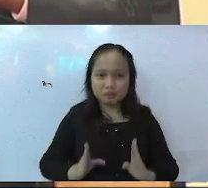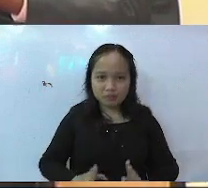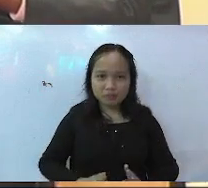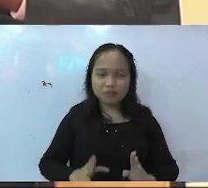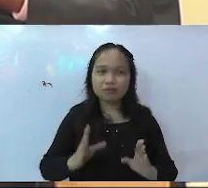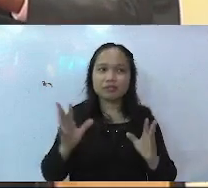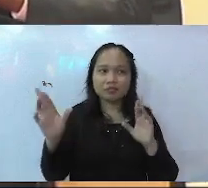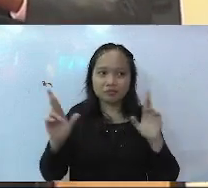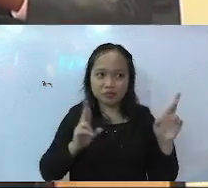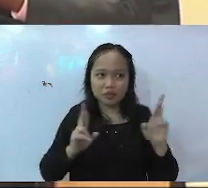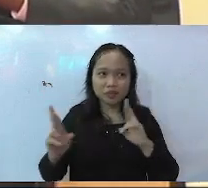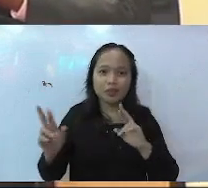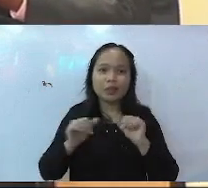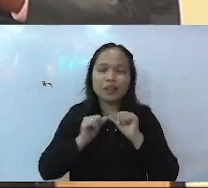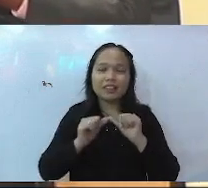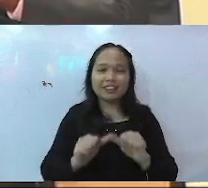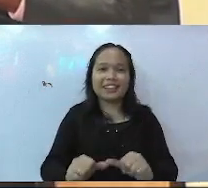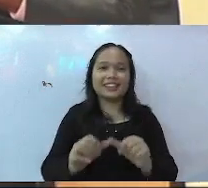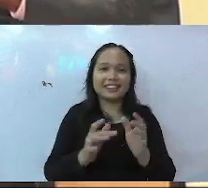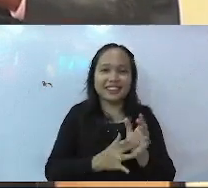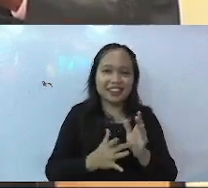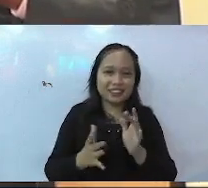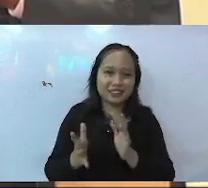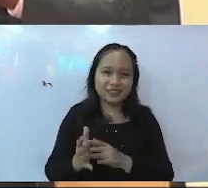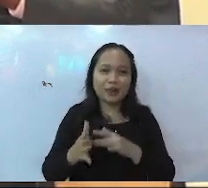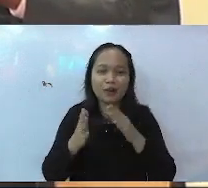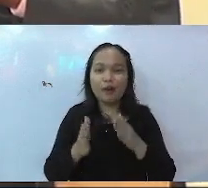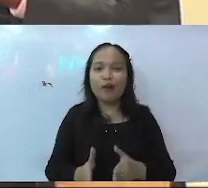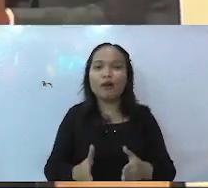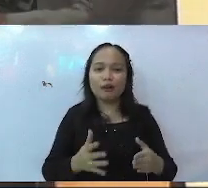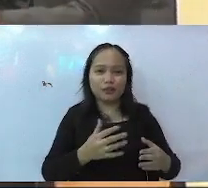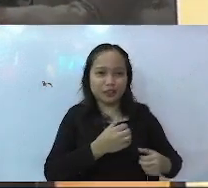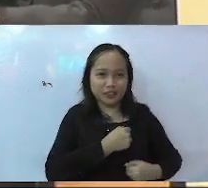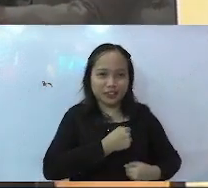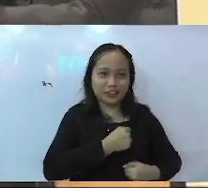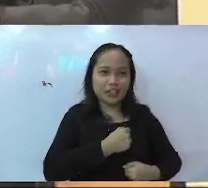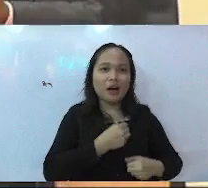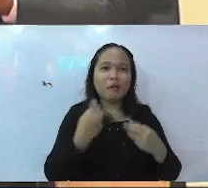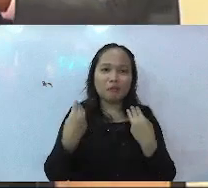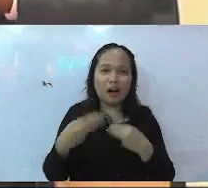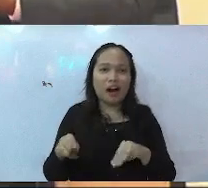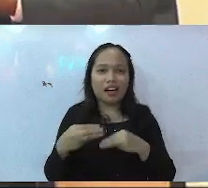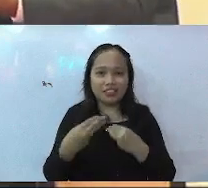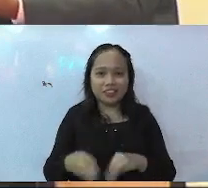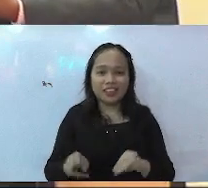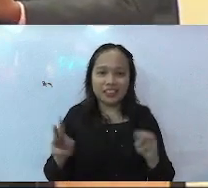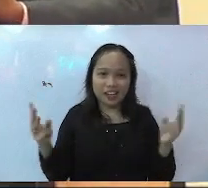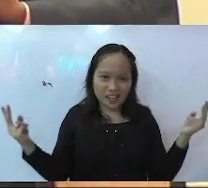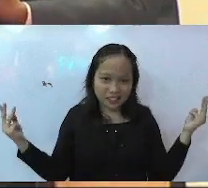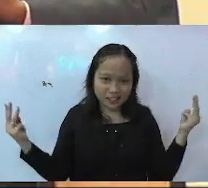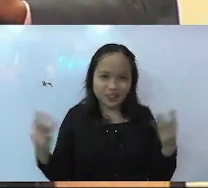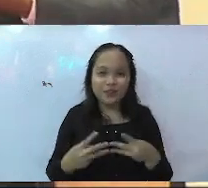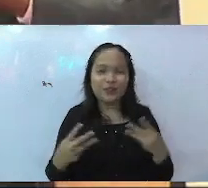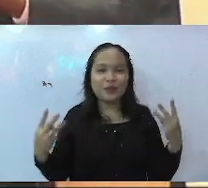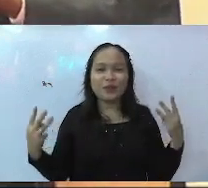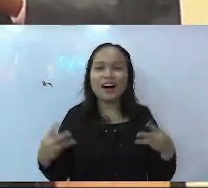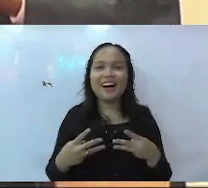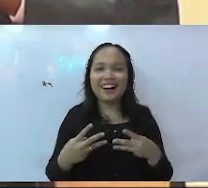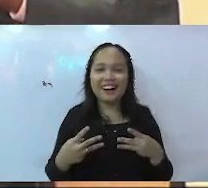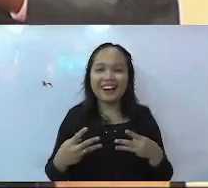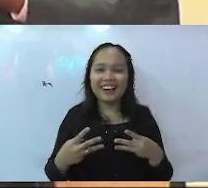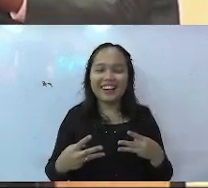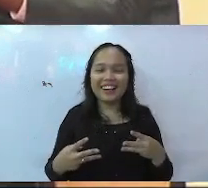galak o kristiyanong kawal hayo sa